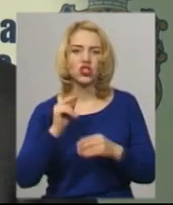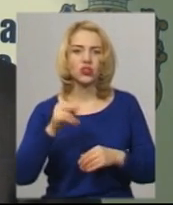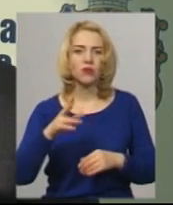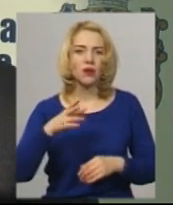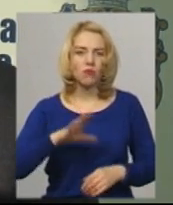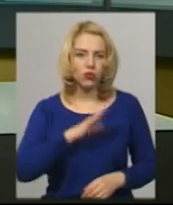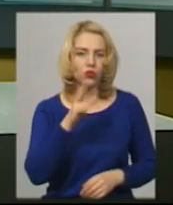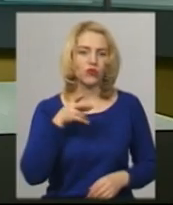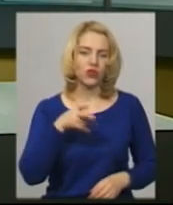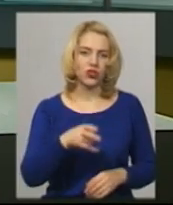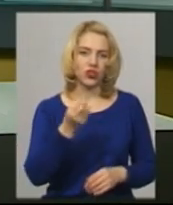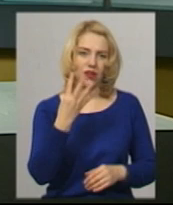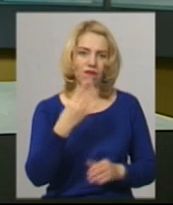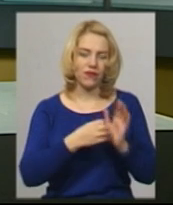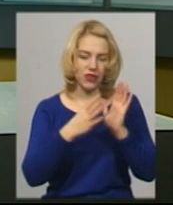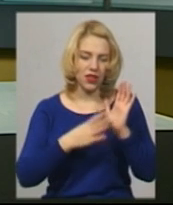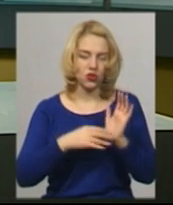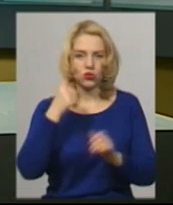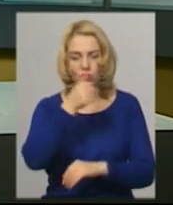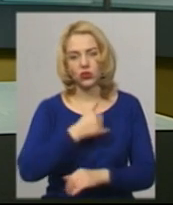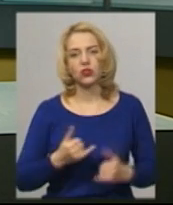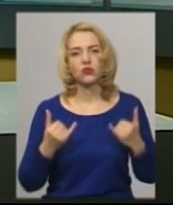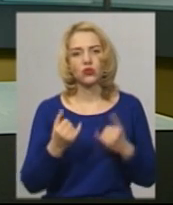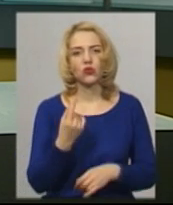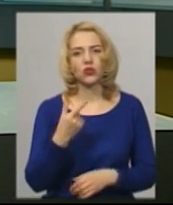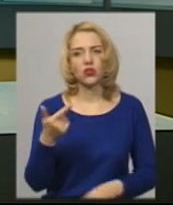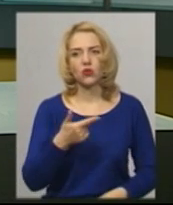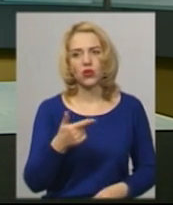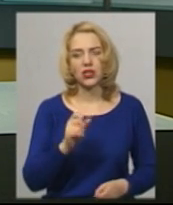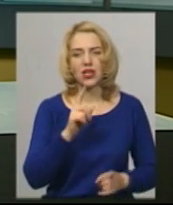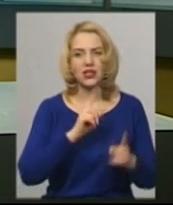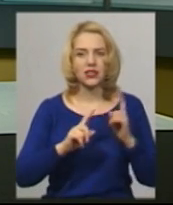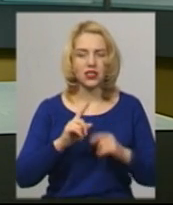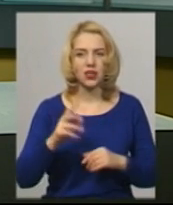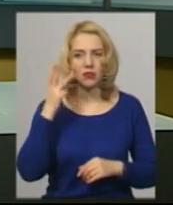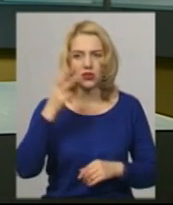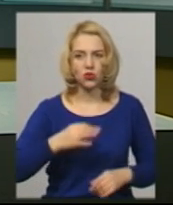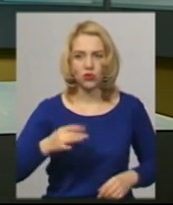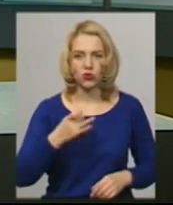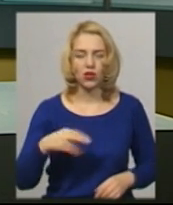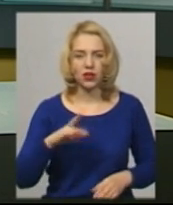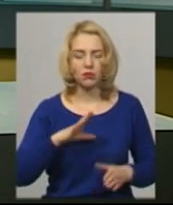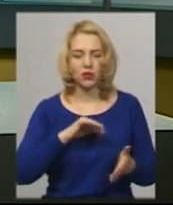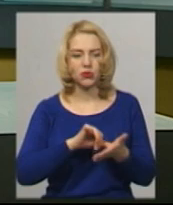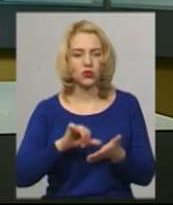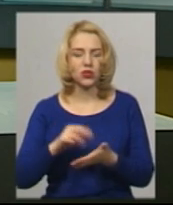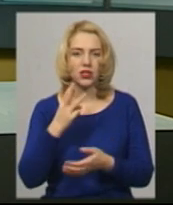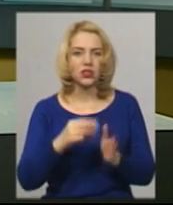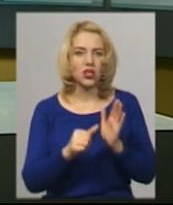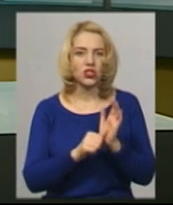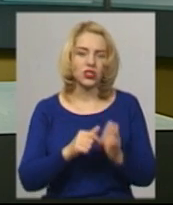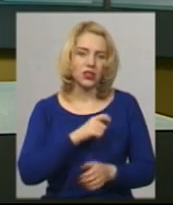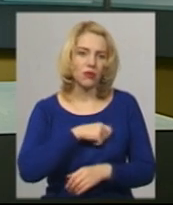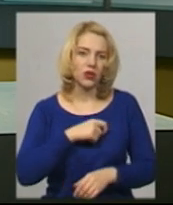році. Сьогодні, 11 грудня, на сесії Хмельницької міської ради були присутні 36 депутатів із